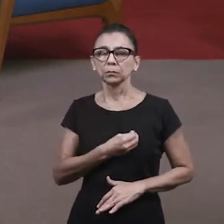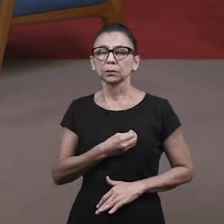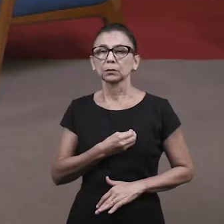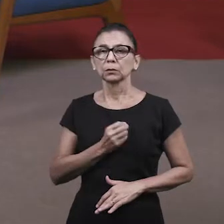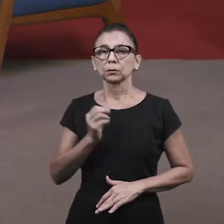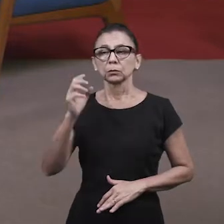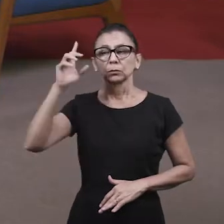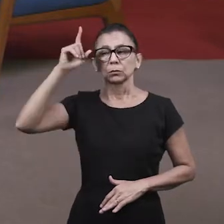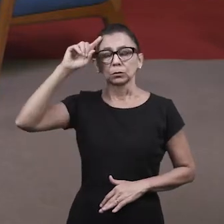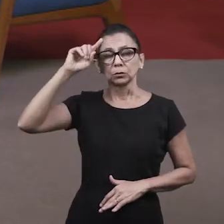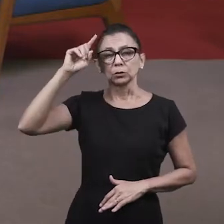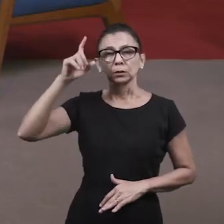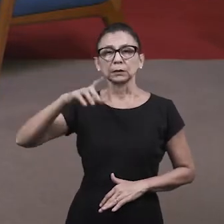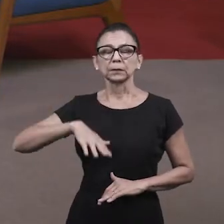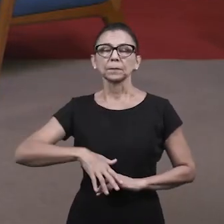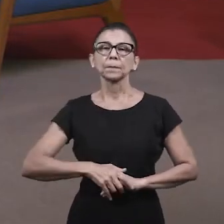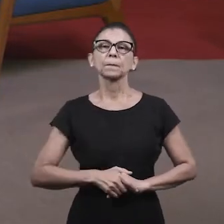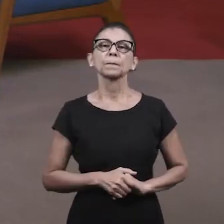intéressant que